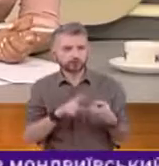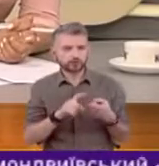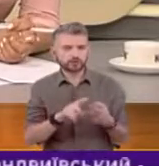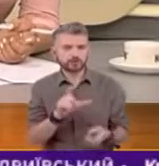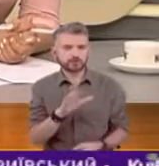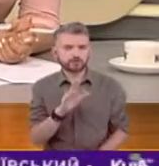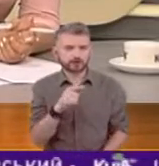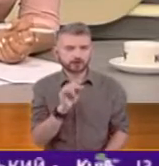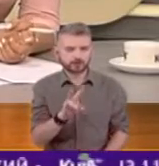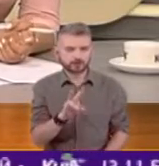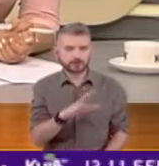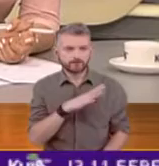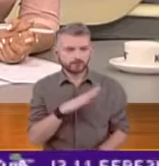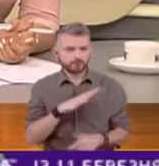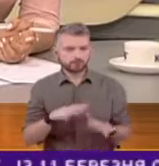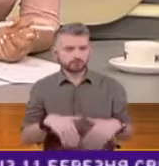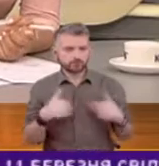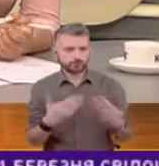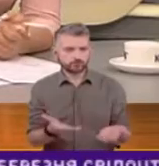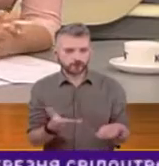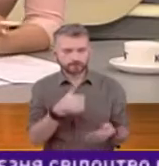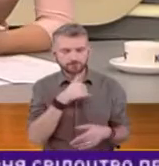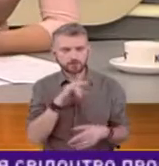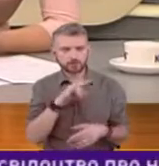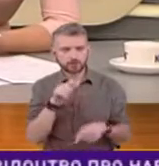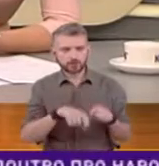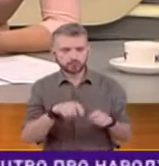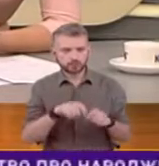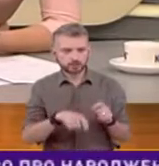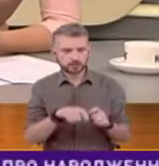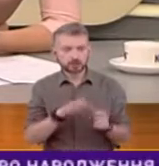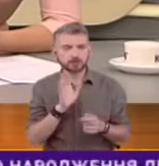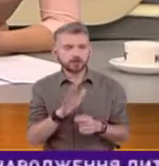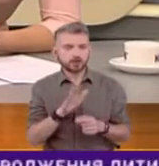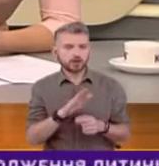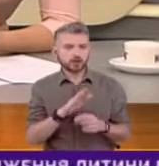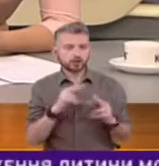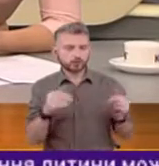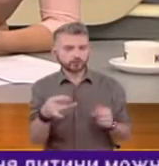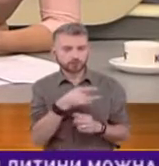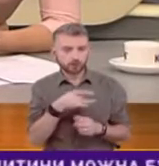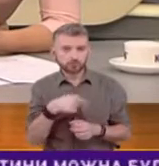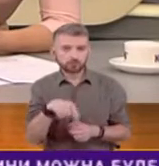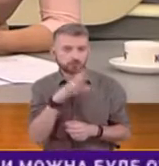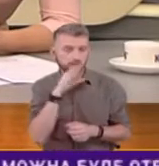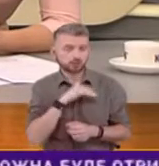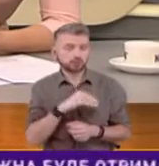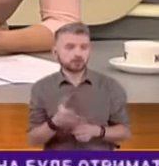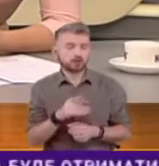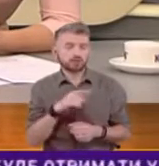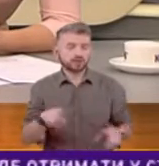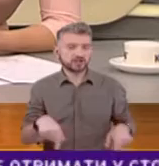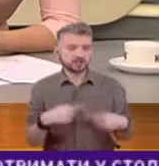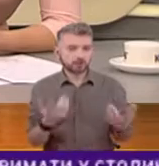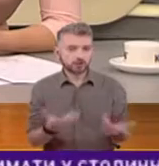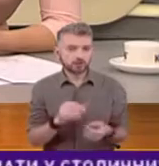Євгена, який якраз презентував пілотний проєкт в ОРТ в Дніпровському районі. Їм вдалося, вони створили